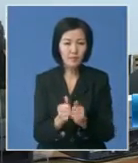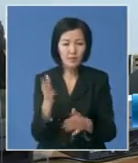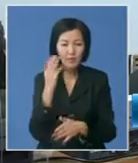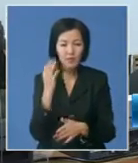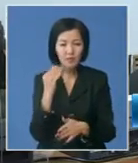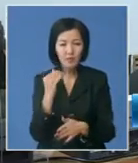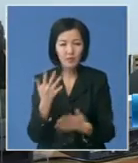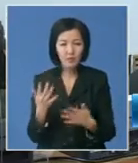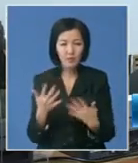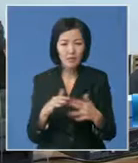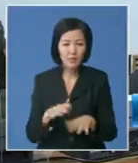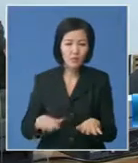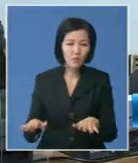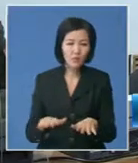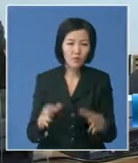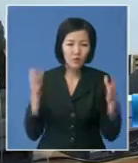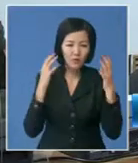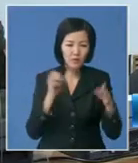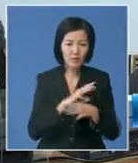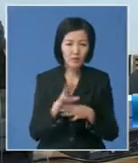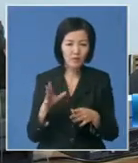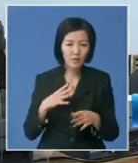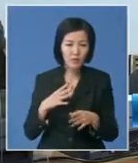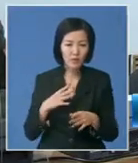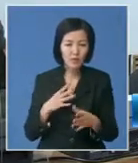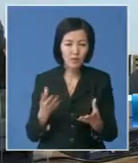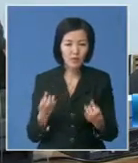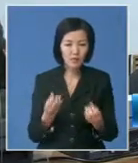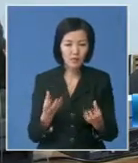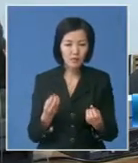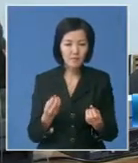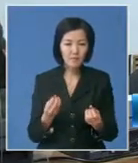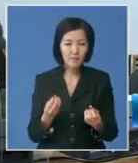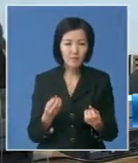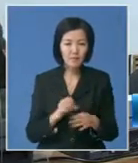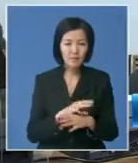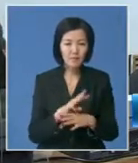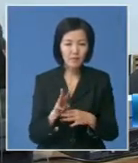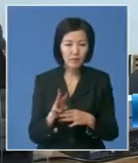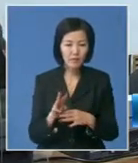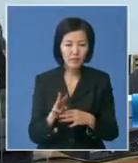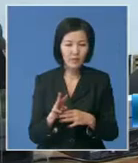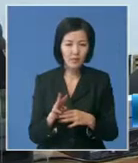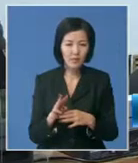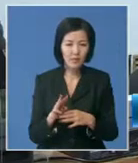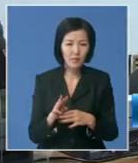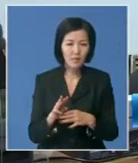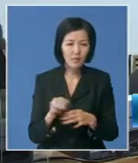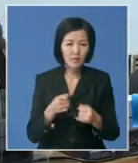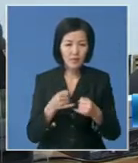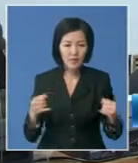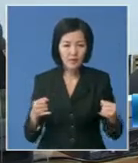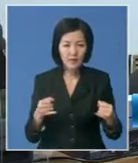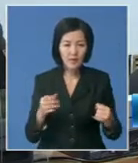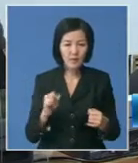некоторые населенные пункты радиовещанием охвачены также охвачена полностью кабельные сети вещания это